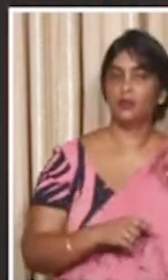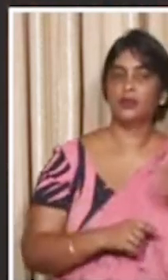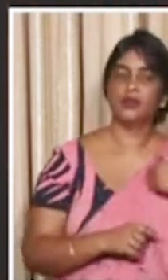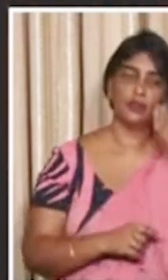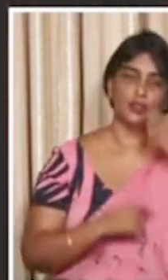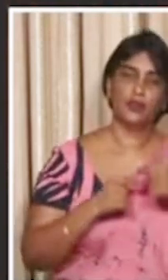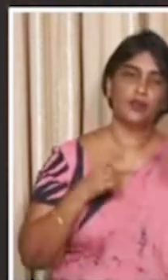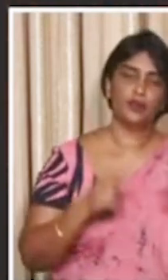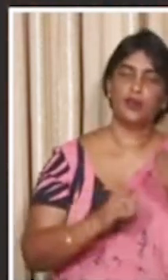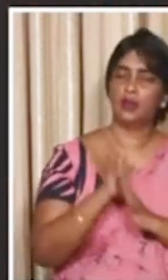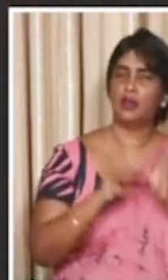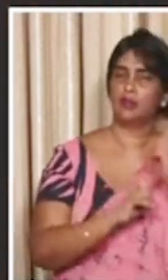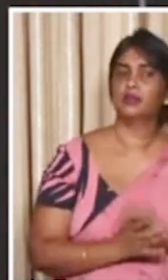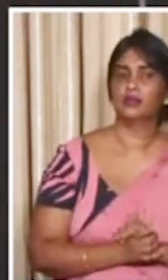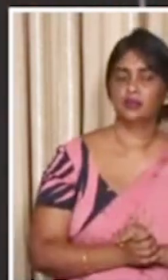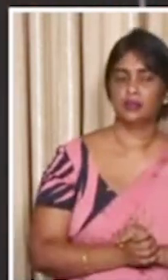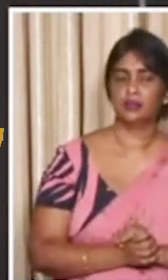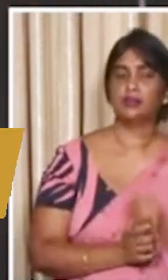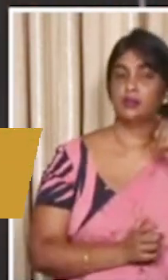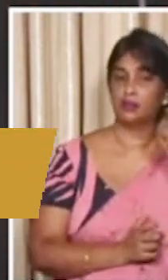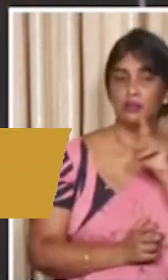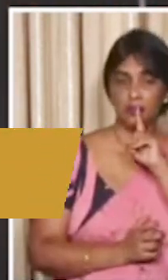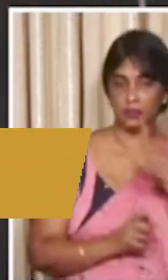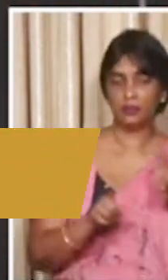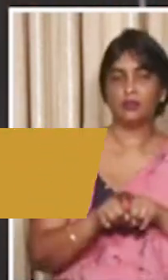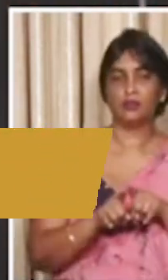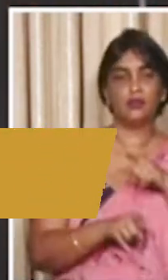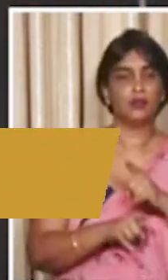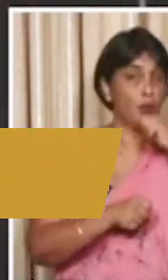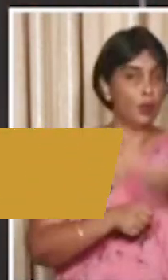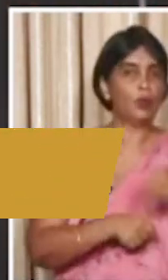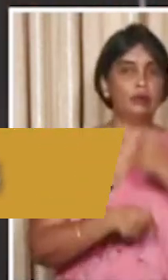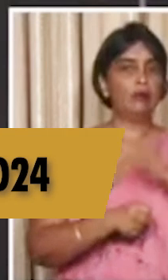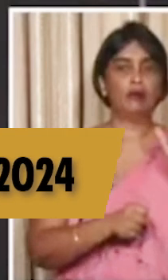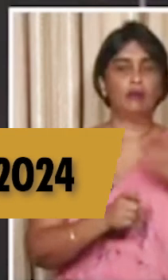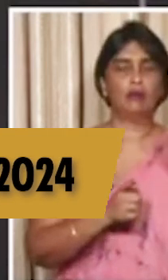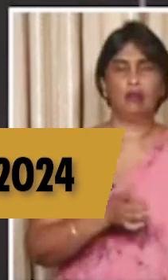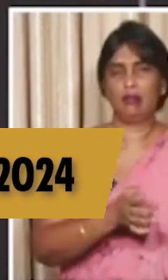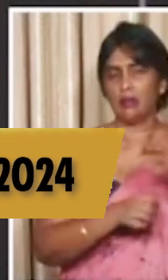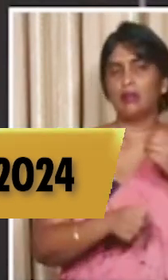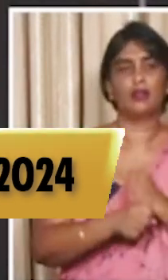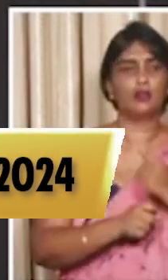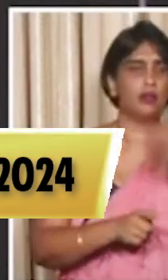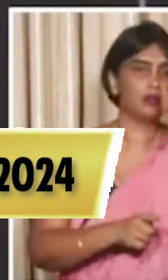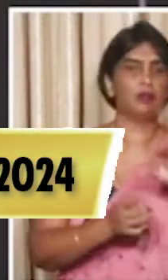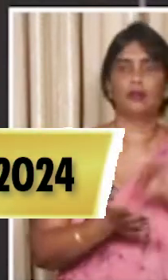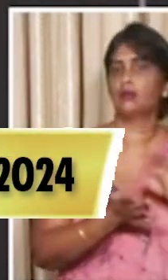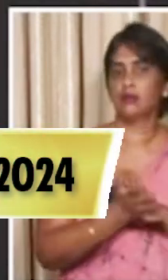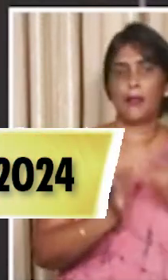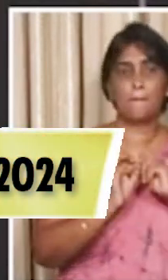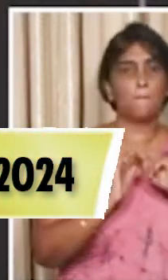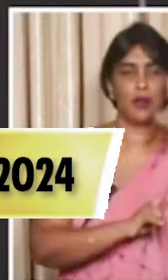මම දැක්කා විපක්ෂයේ මන්ත්‍රීවරු ගණනක්ගේ කතා. දැන් එතුමලා කියන විදිහට මේක අනුප්‍රාප්තික ආණ්ඩුවක්. මේ අනුප්‍රාප්තික ආණ්ඩුවට කිසිම තීන්දුවක් ගන්න බෑ.